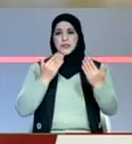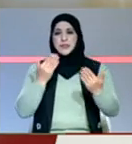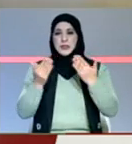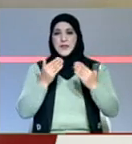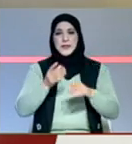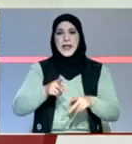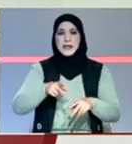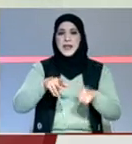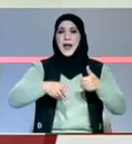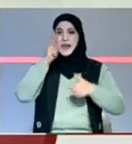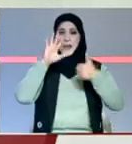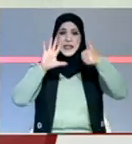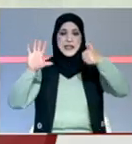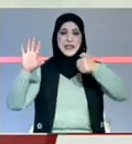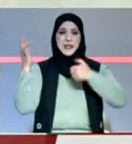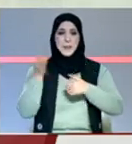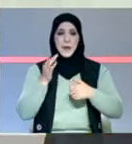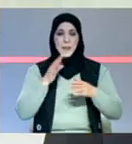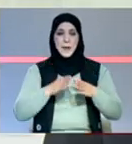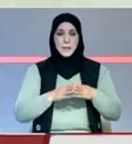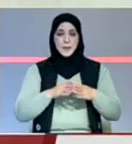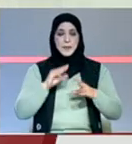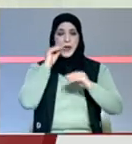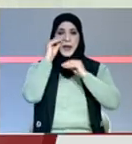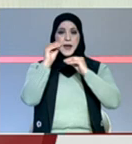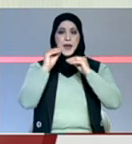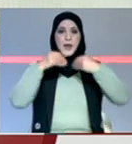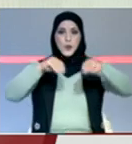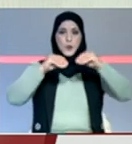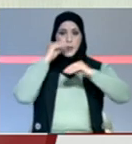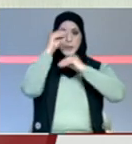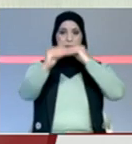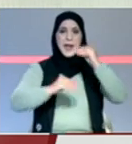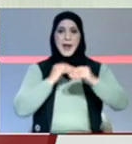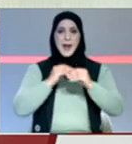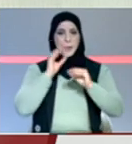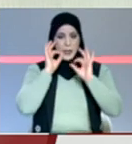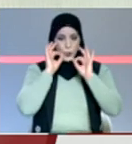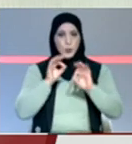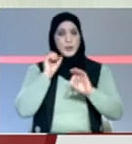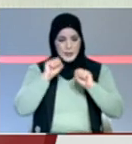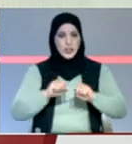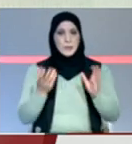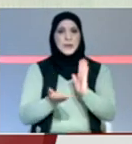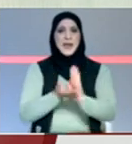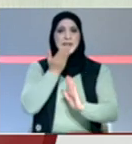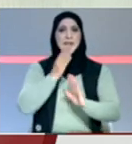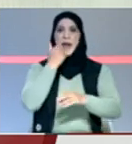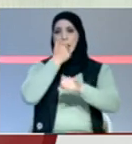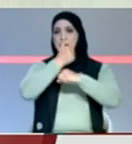من 60%. هذه السوق مرتبطة بالسوق العالمي وغيره، لكن الأكيد أن مش ترتفع مقارنة بالموسم الفارط،